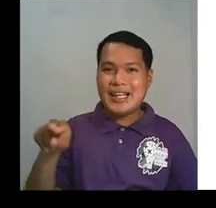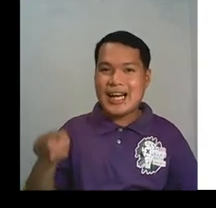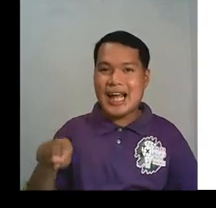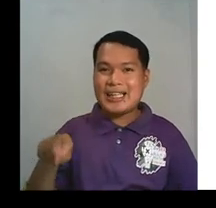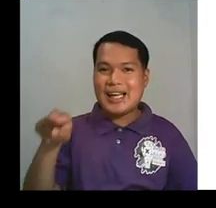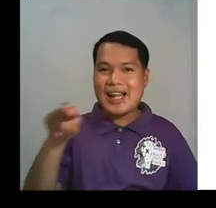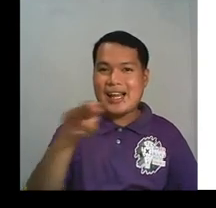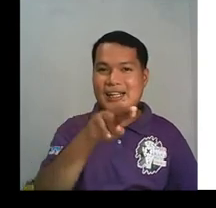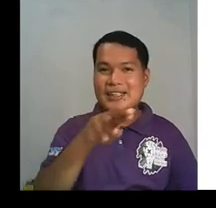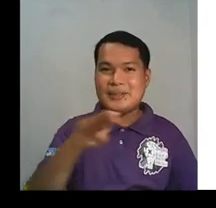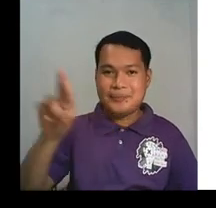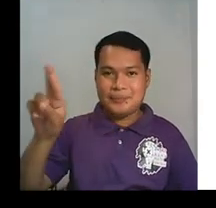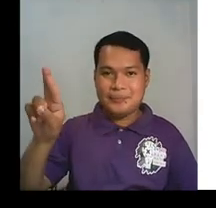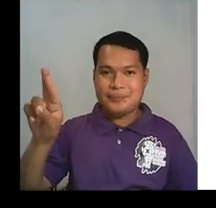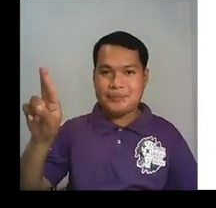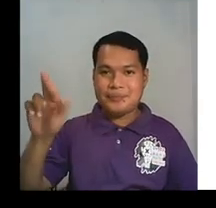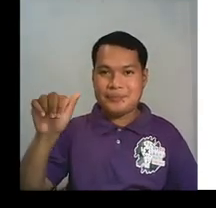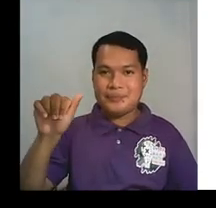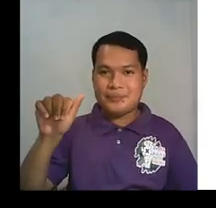Radical.